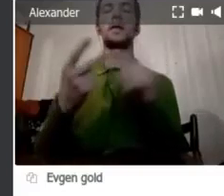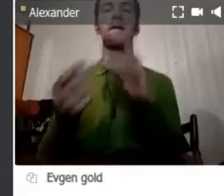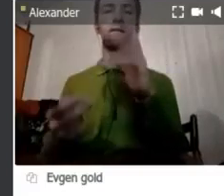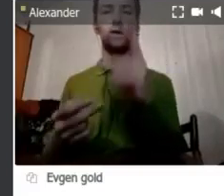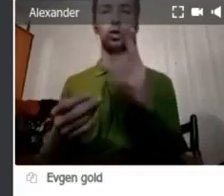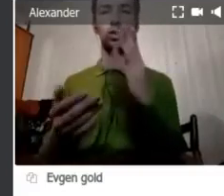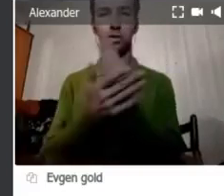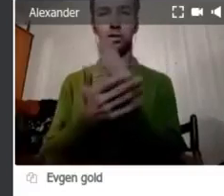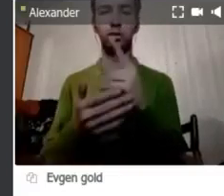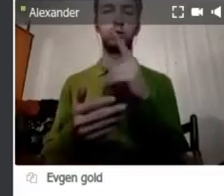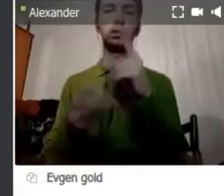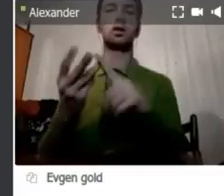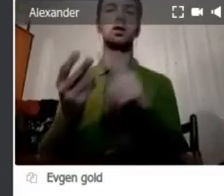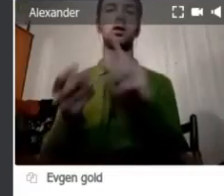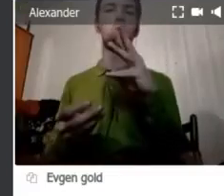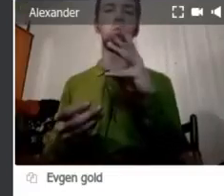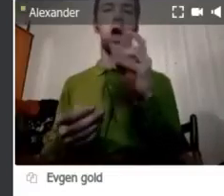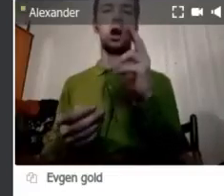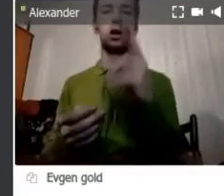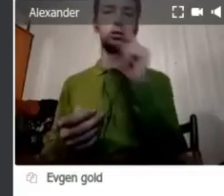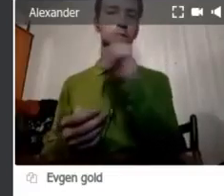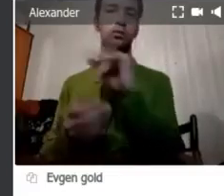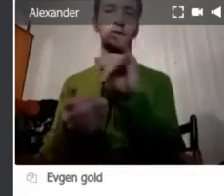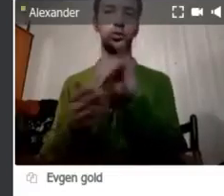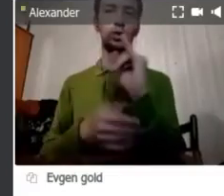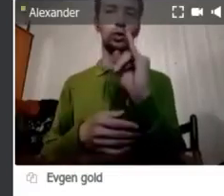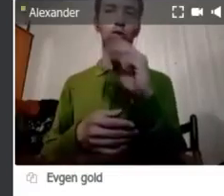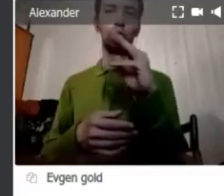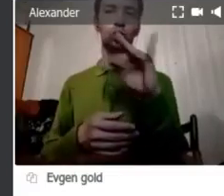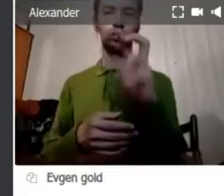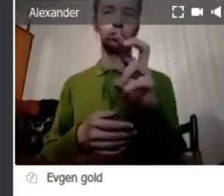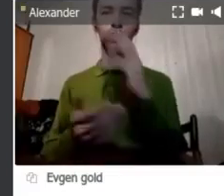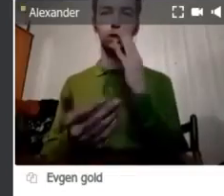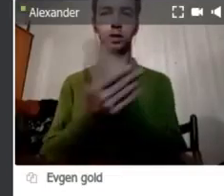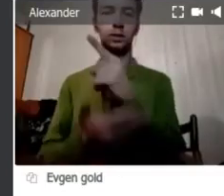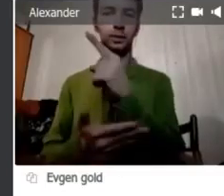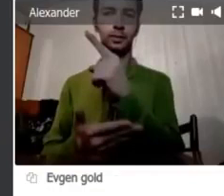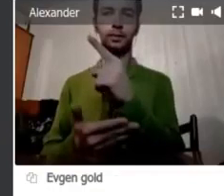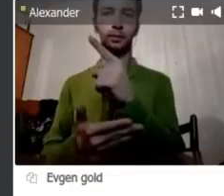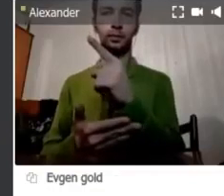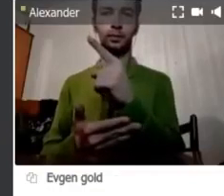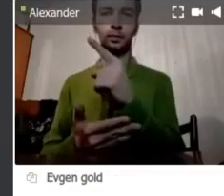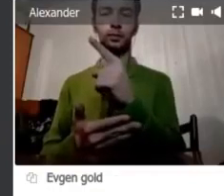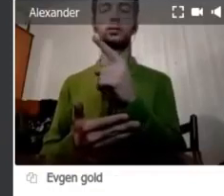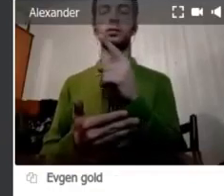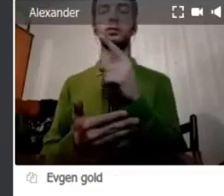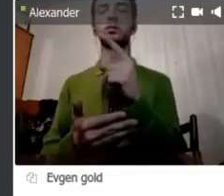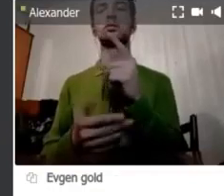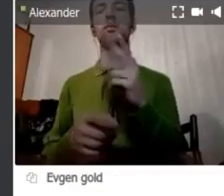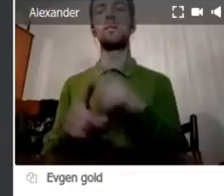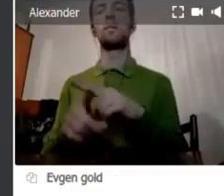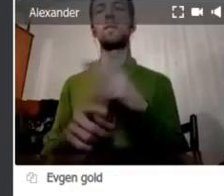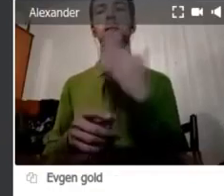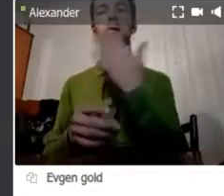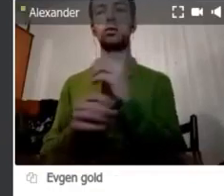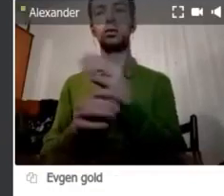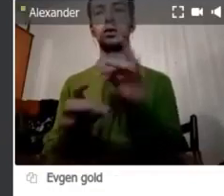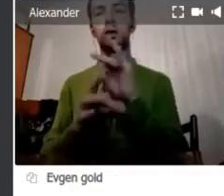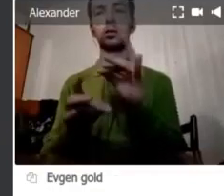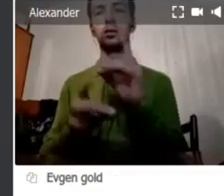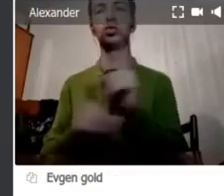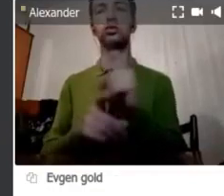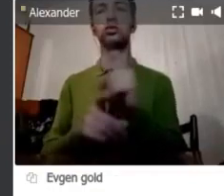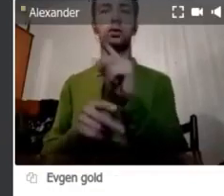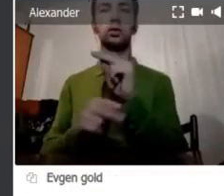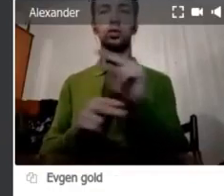не забивайте голову теорией, это не нужно. То есть вам надо практически это все применять.